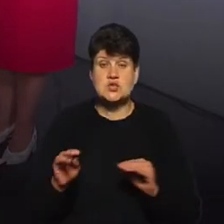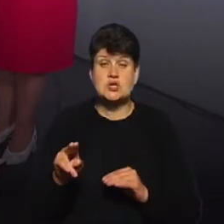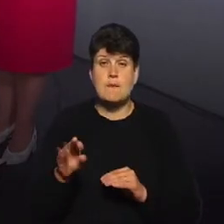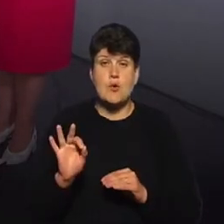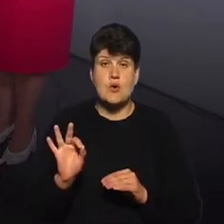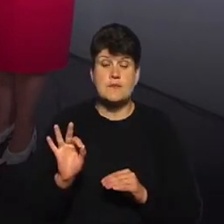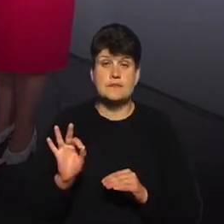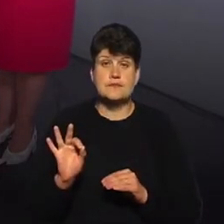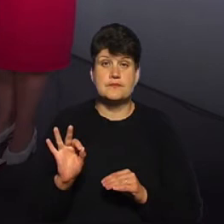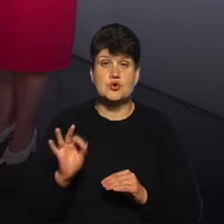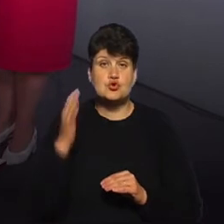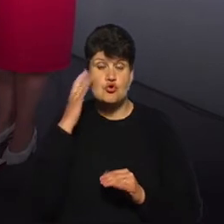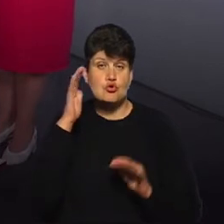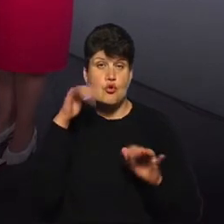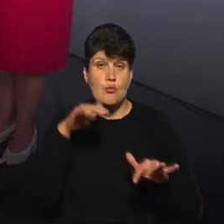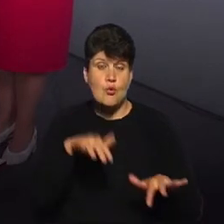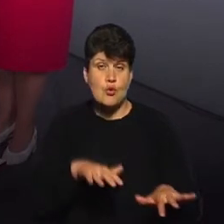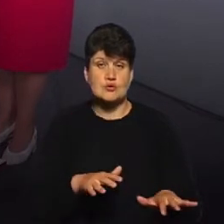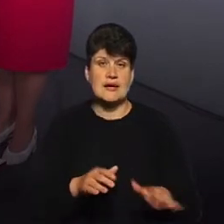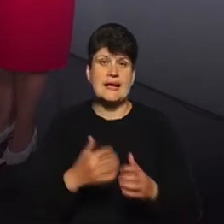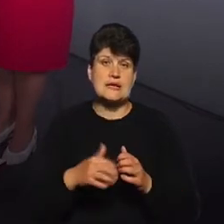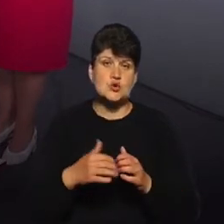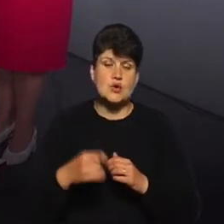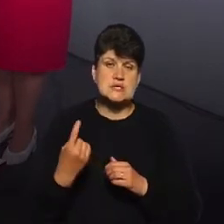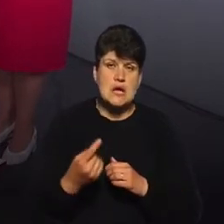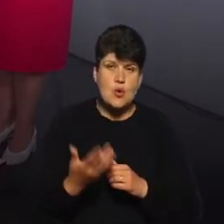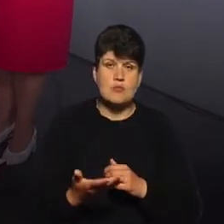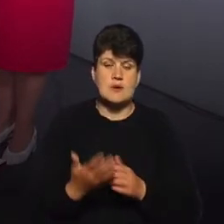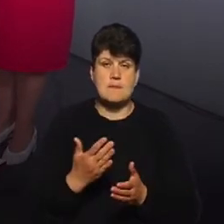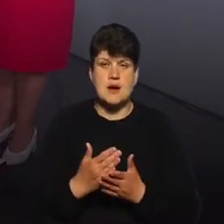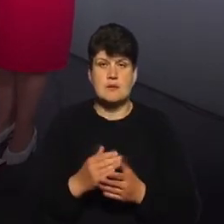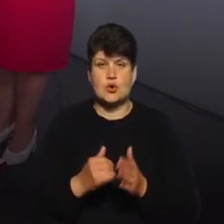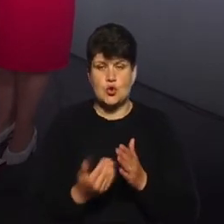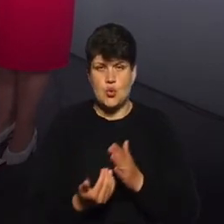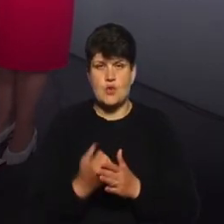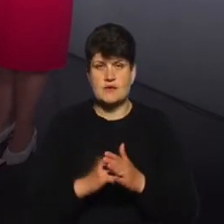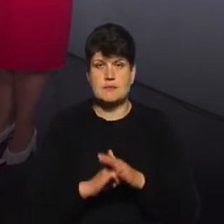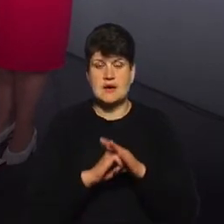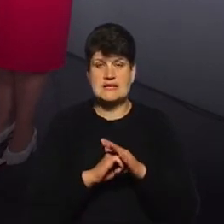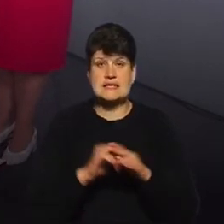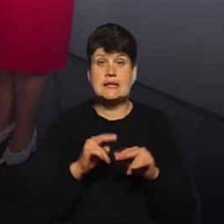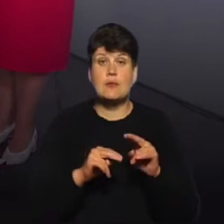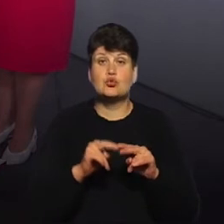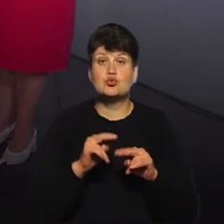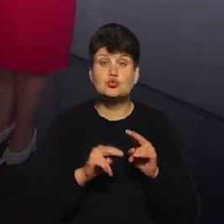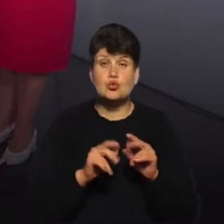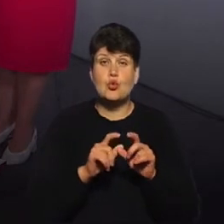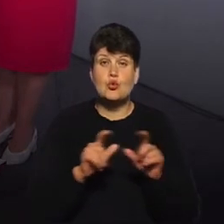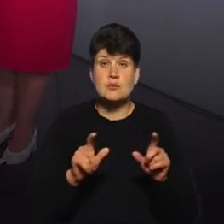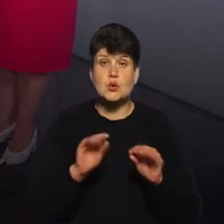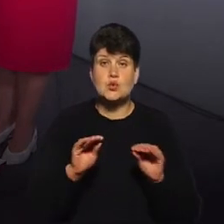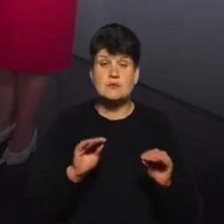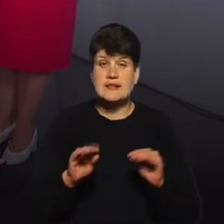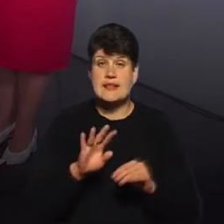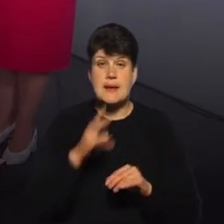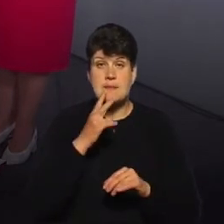Чорноморському узбережжю, там Херсонської області, маємо нові бази, де взагалі, будуючи об'єкт розміщення, не передбачено санвузла